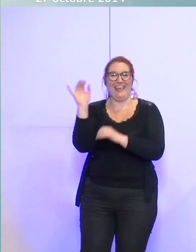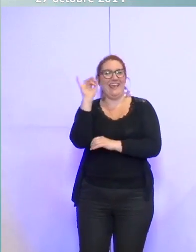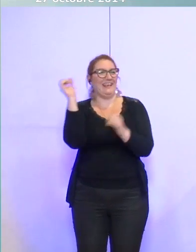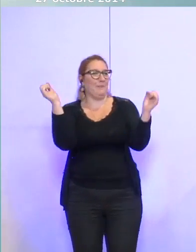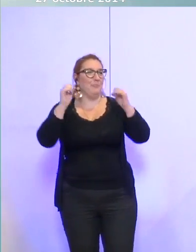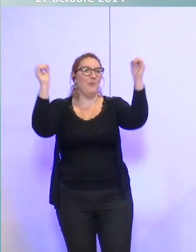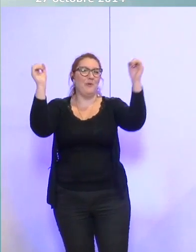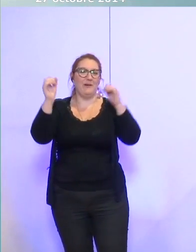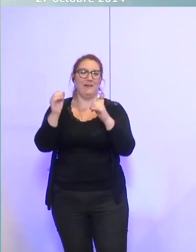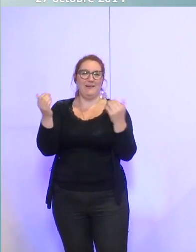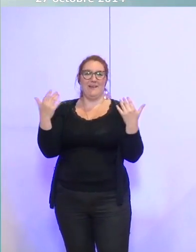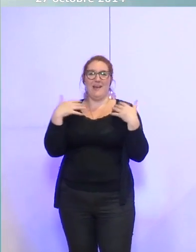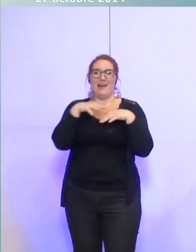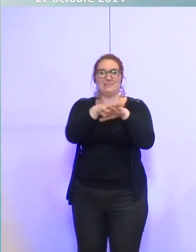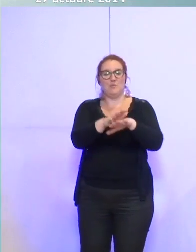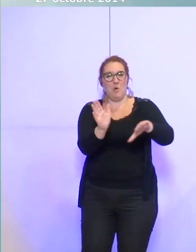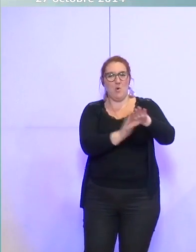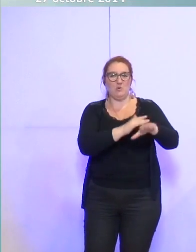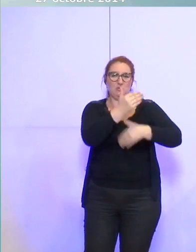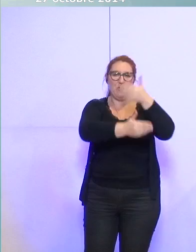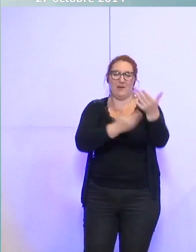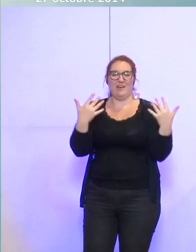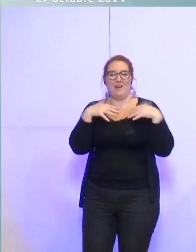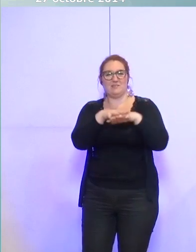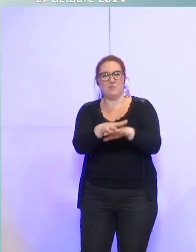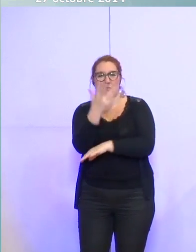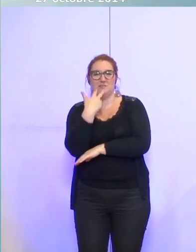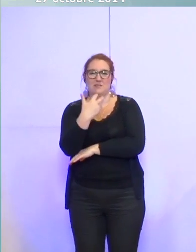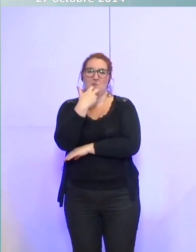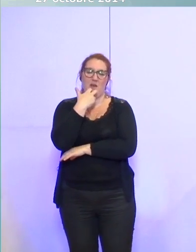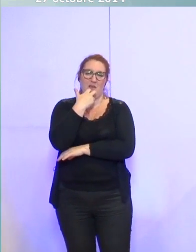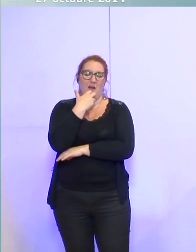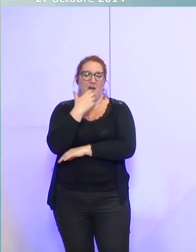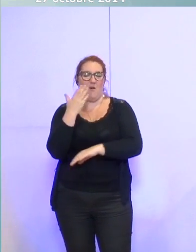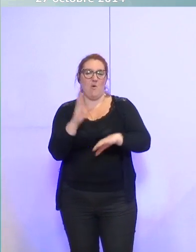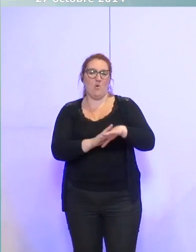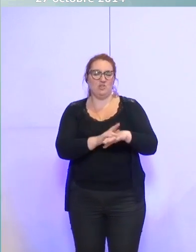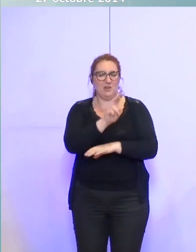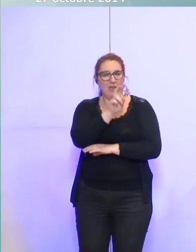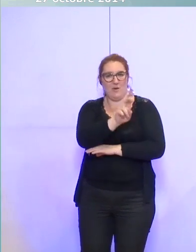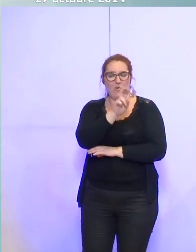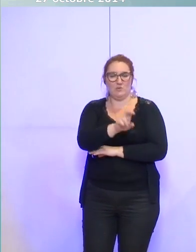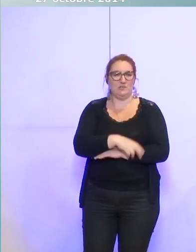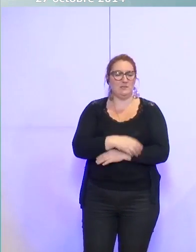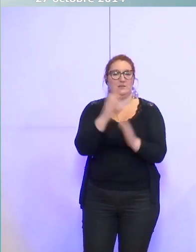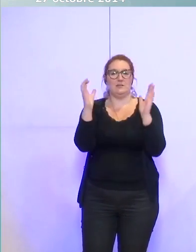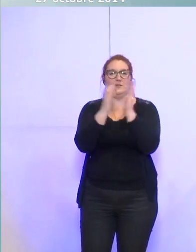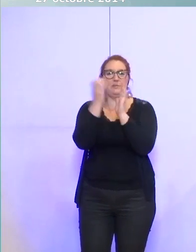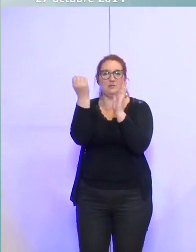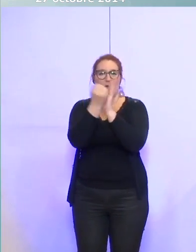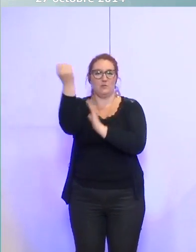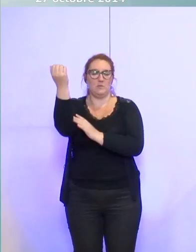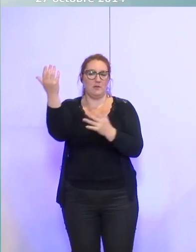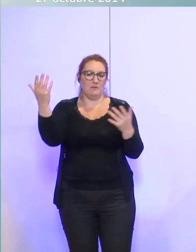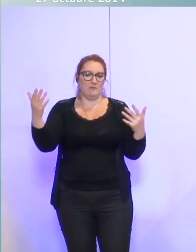Le Rassemblement de gauche et de progrès, le Rassemblement citoyen de la gauche et les écologistes. Cette délibération est donc adoptée.